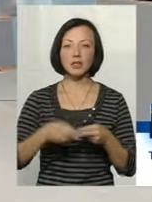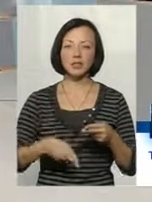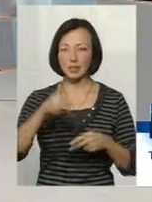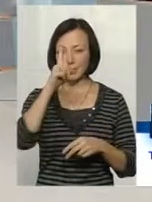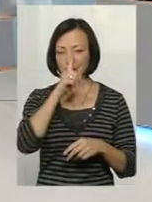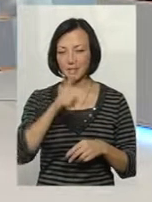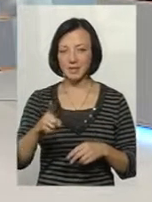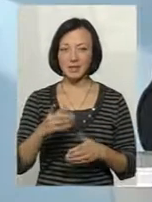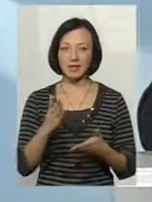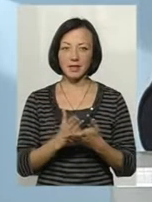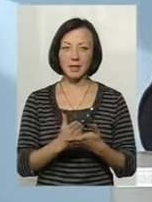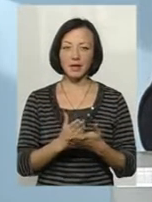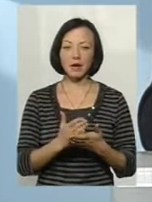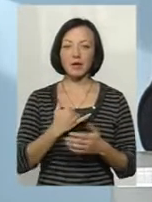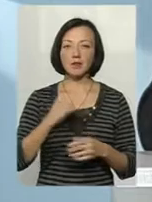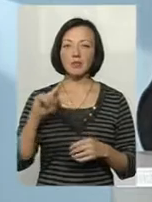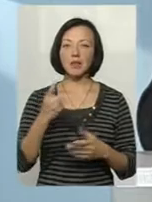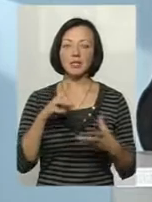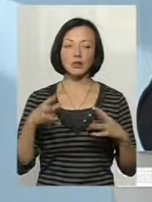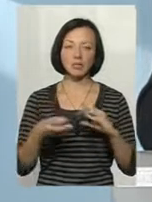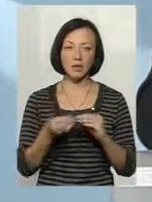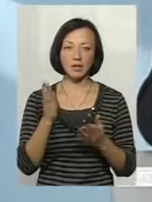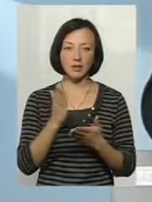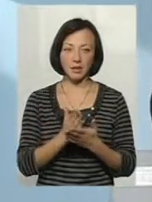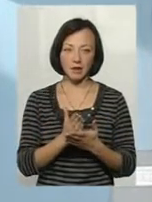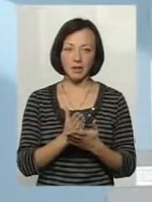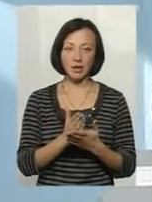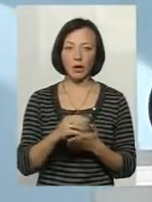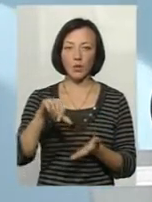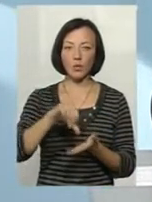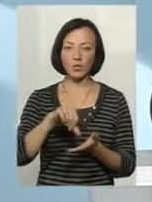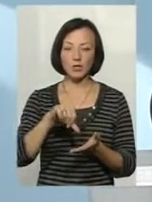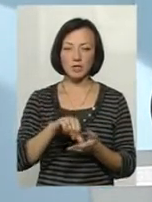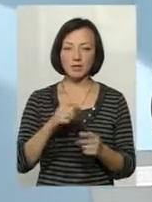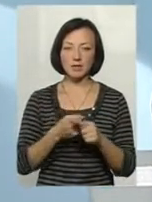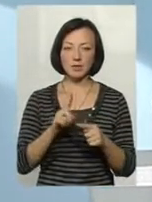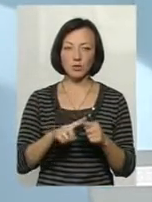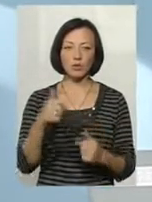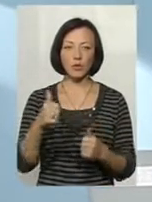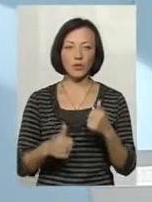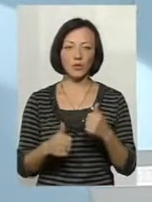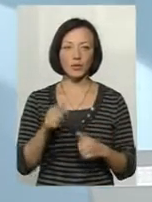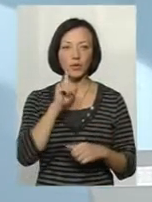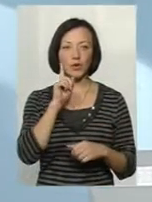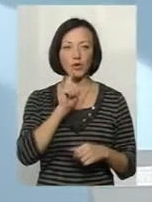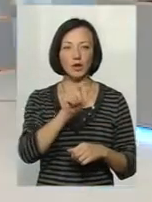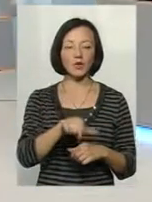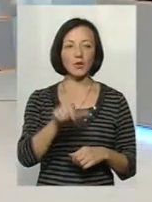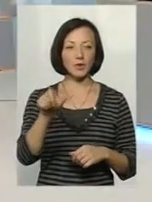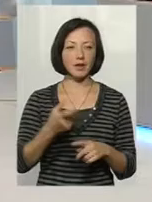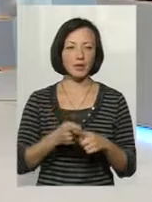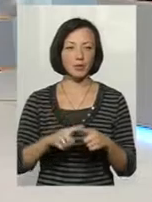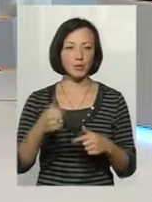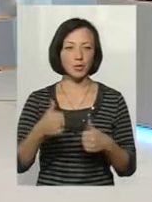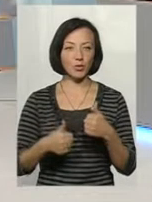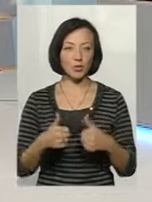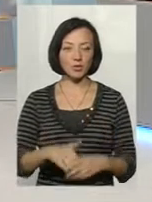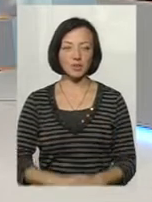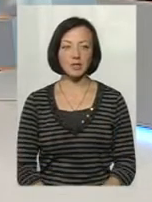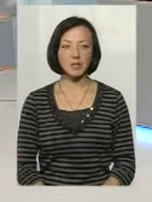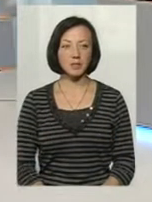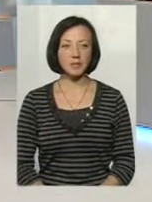місяця. Ну, ось у нас є перші результати участі під молодих людей у цьому конкурсі.